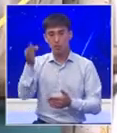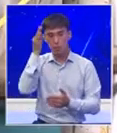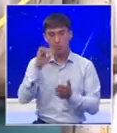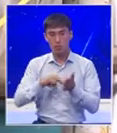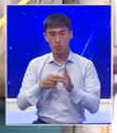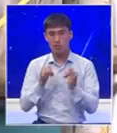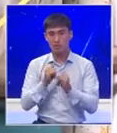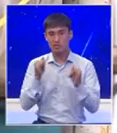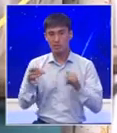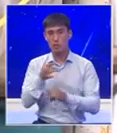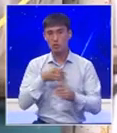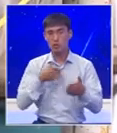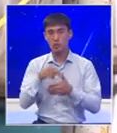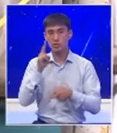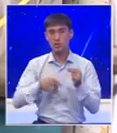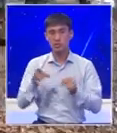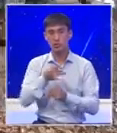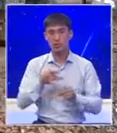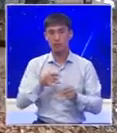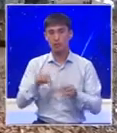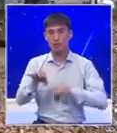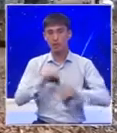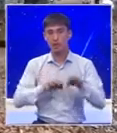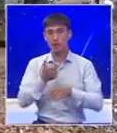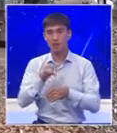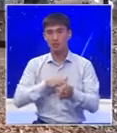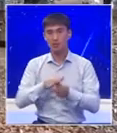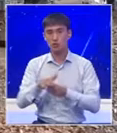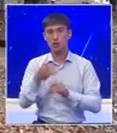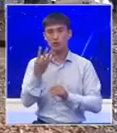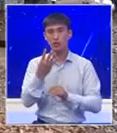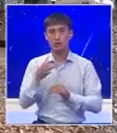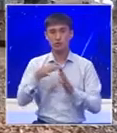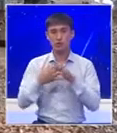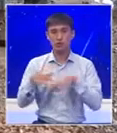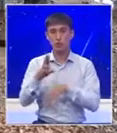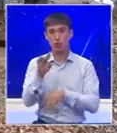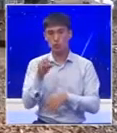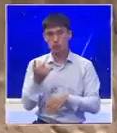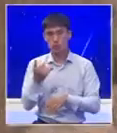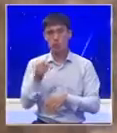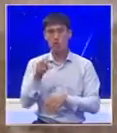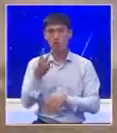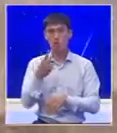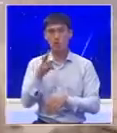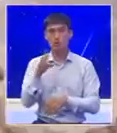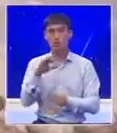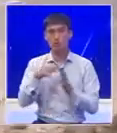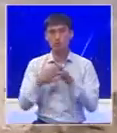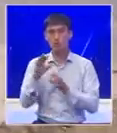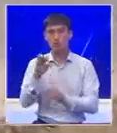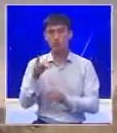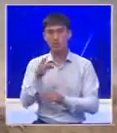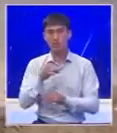региона до конца текущего года проект газификации будет реализован еще в 4 селах уксус кого и двух селах эскель динского районов